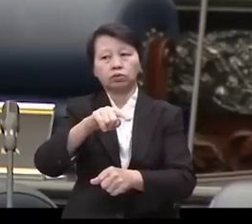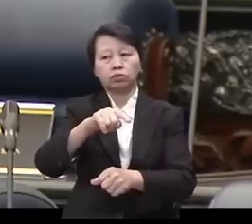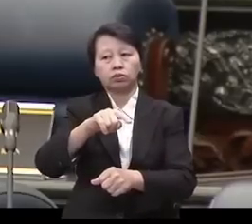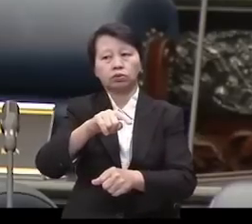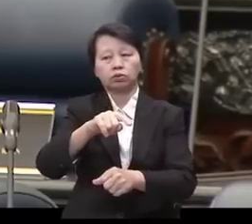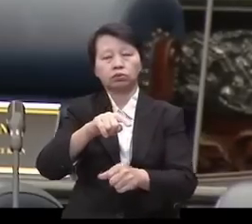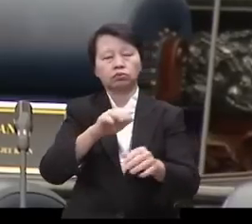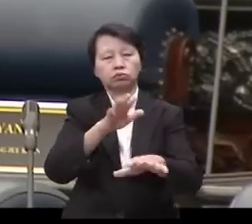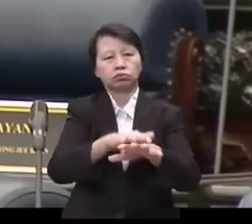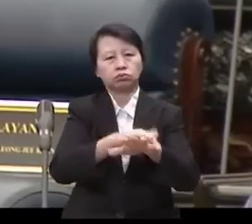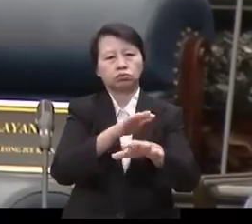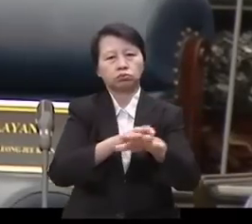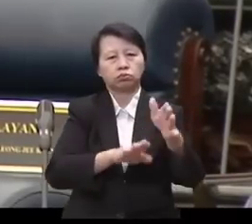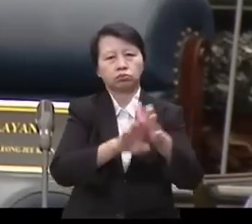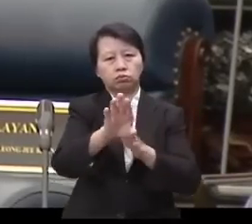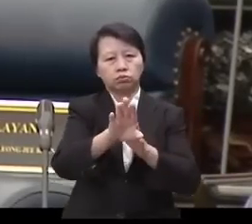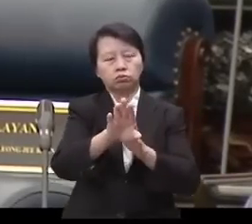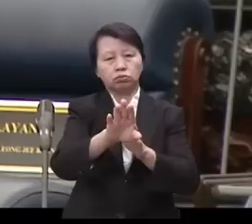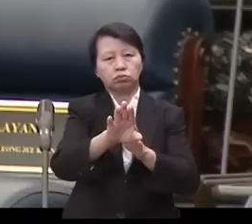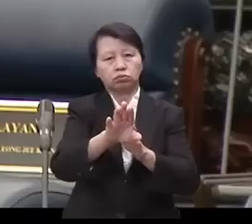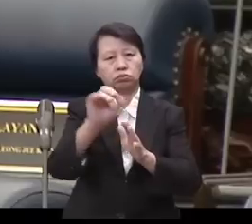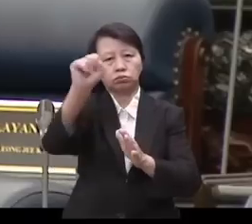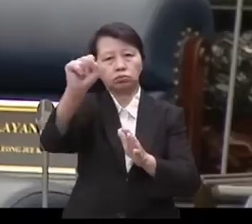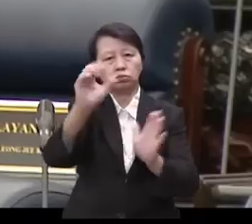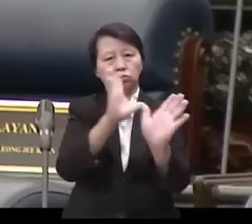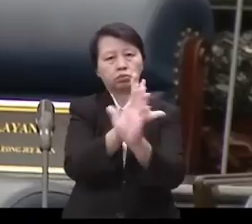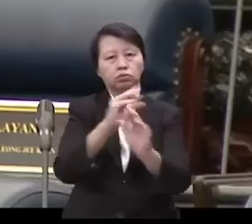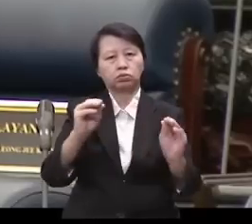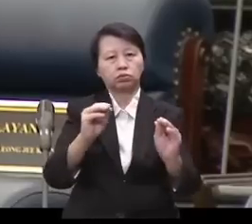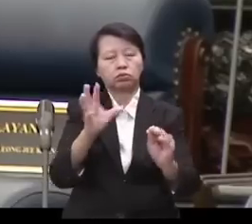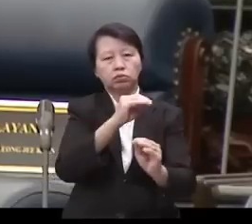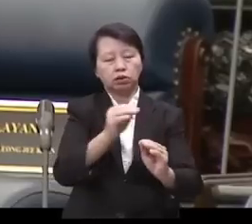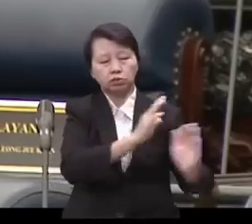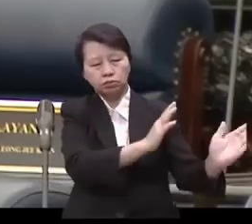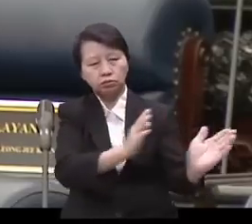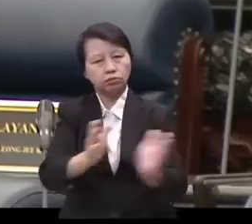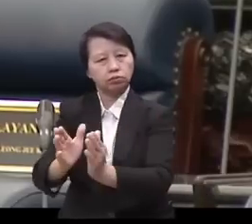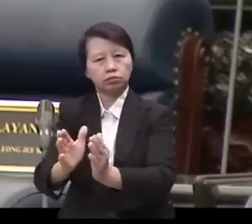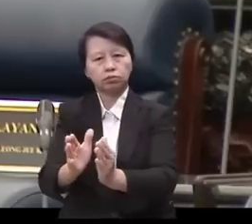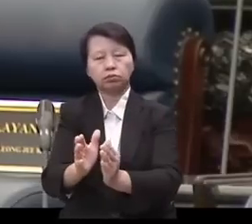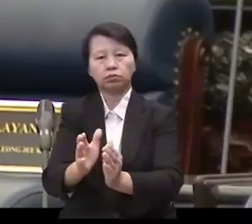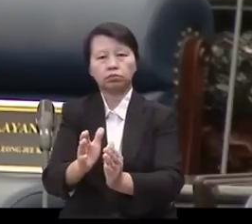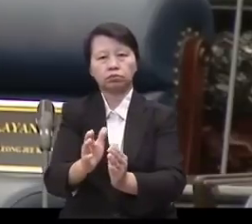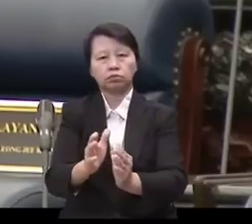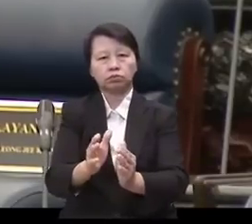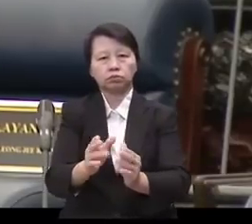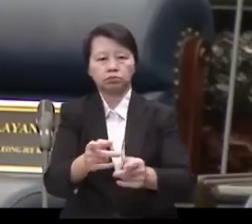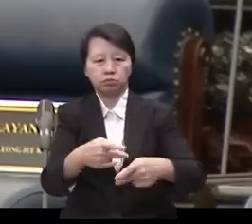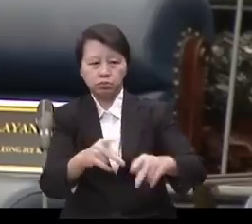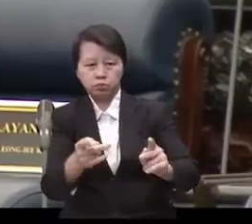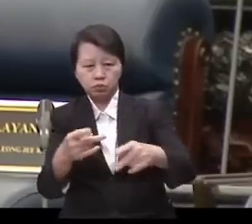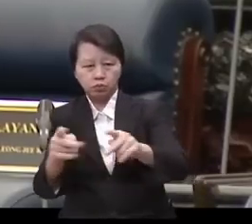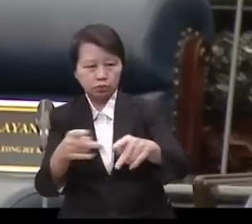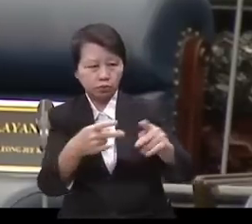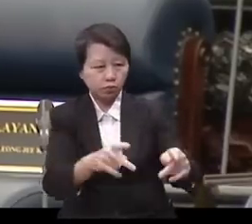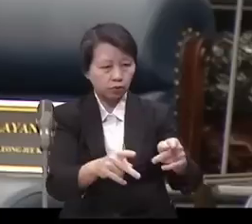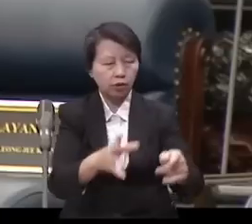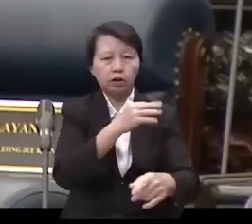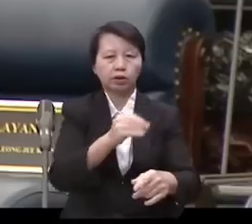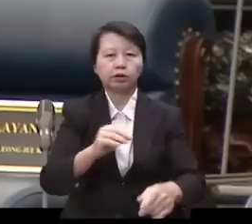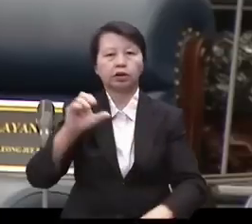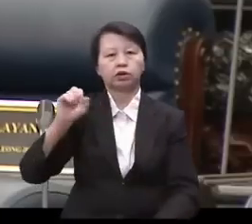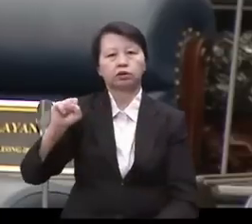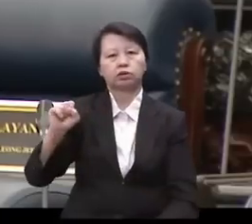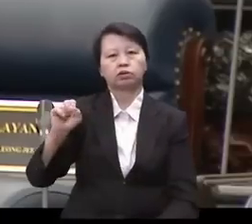memasatkan pembangunan dan ekonomi Sabah dan Sarawak dan merealisasikan potensi-potensi serta